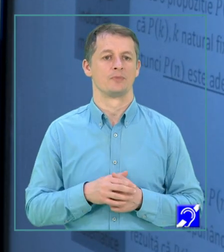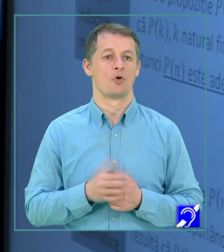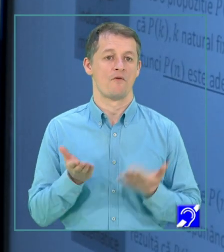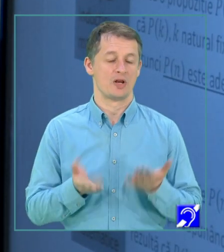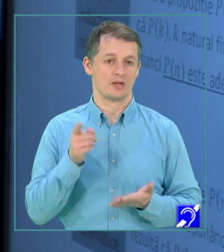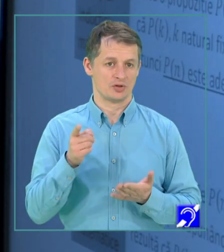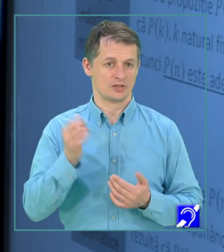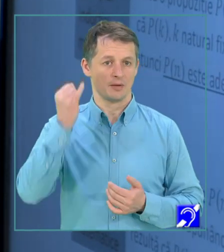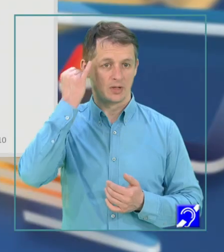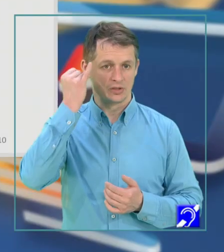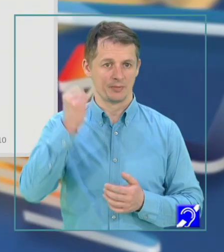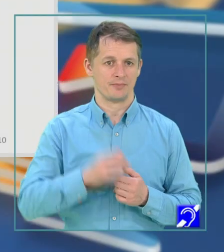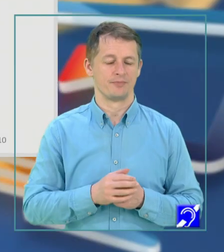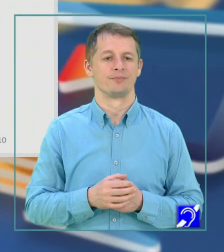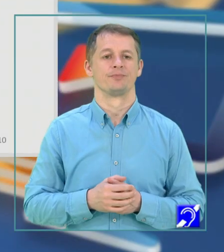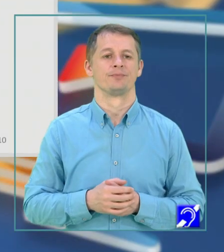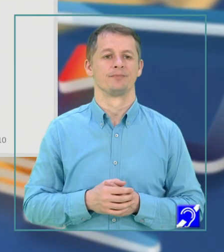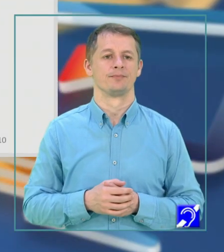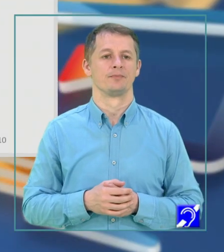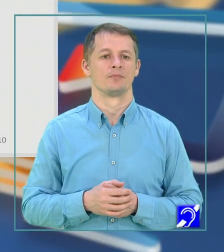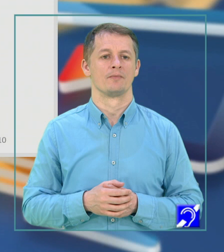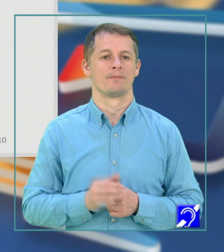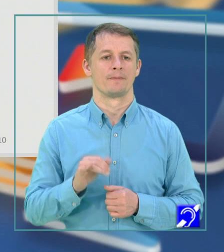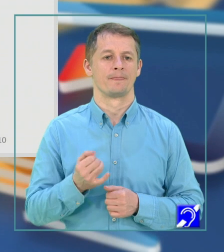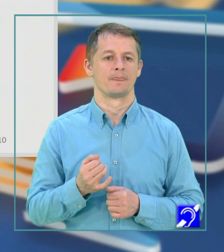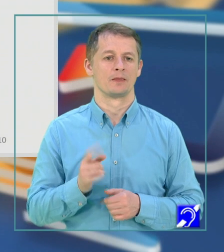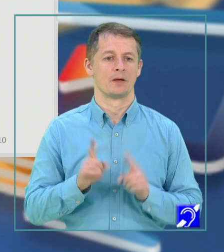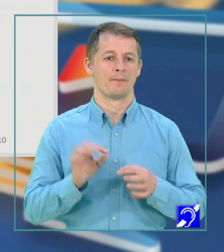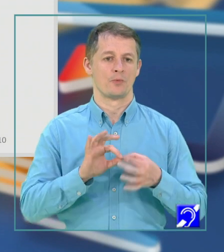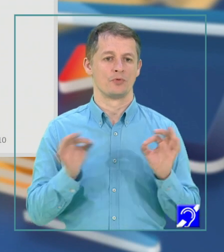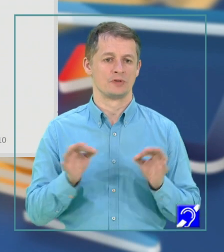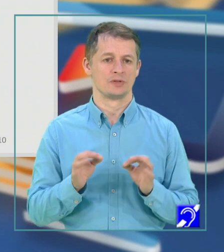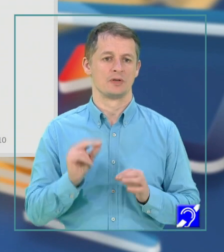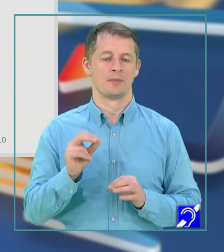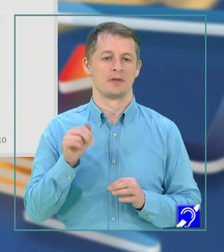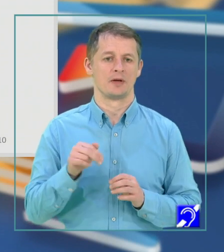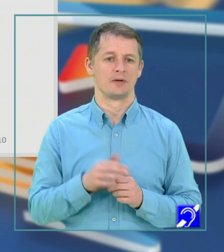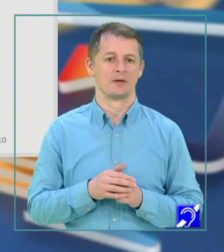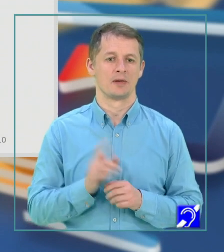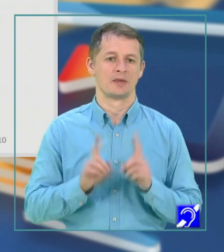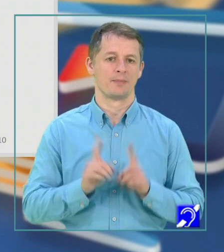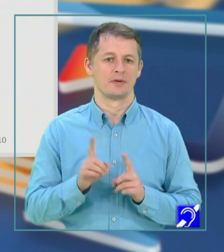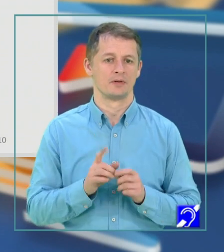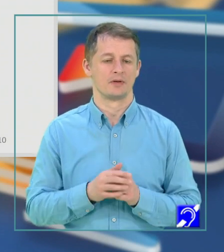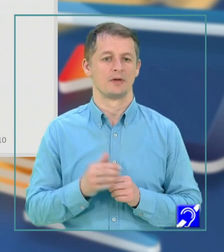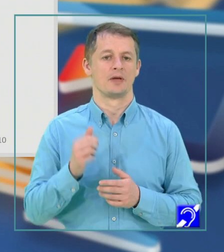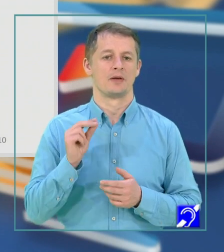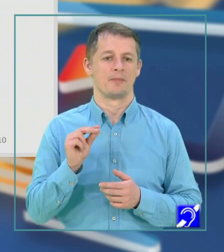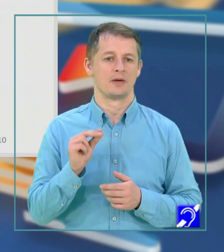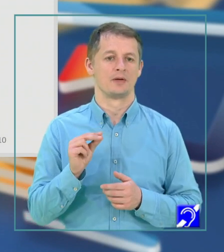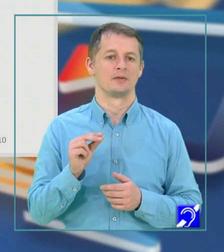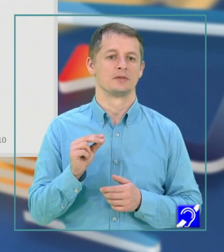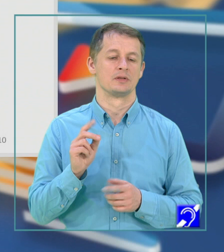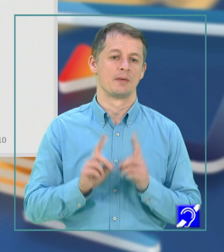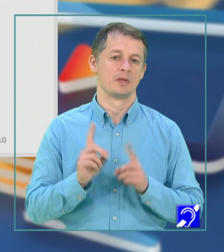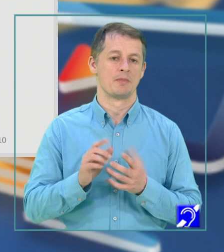principiu este următoarea. Dacă propoziția P de N, care depinde de numărul natural N, N mai mare sau egal cu P, P